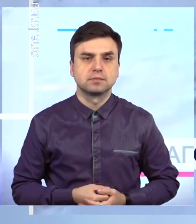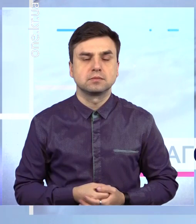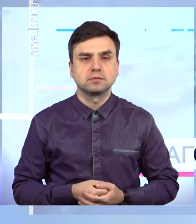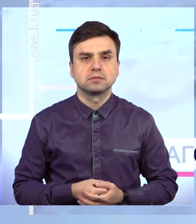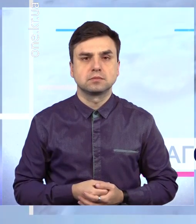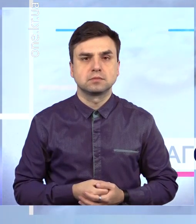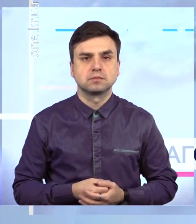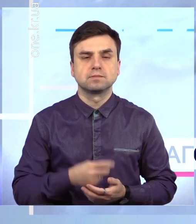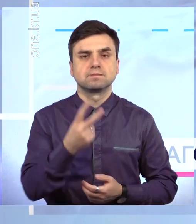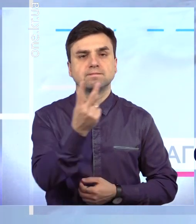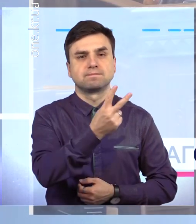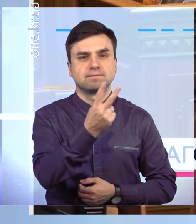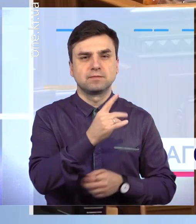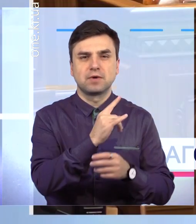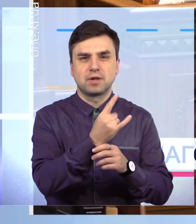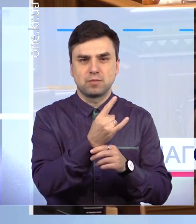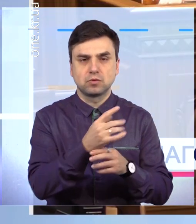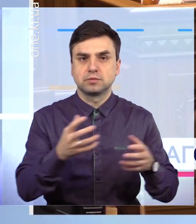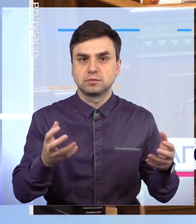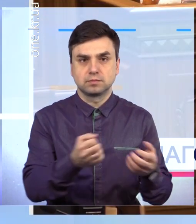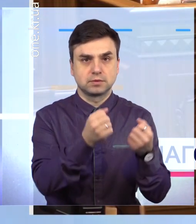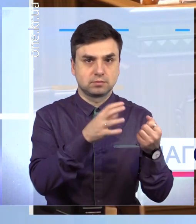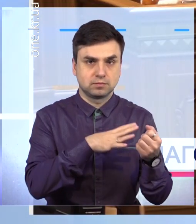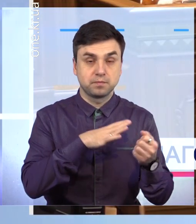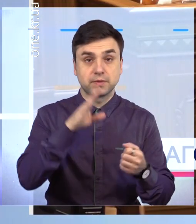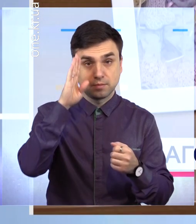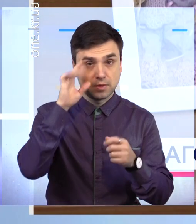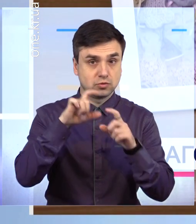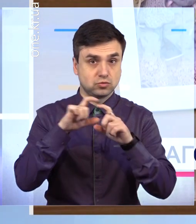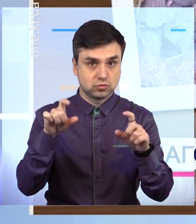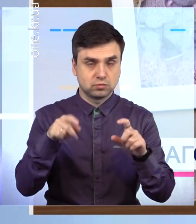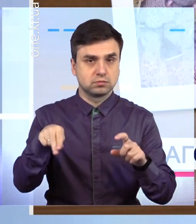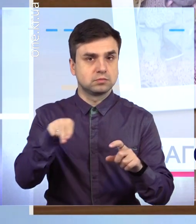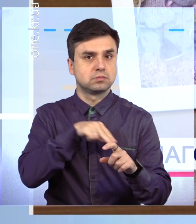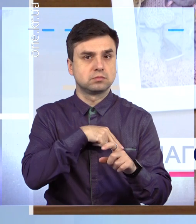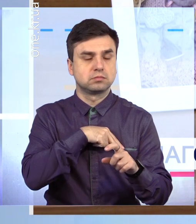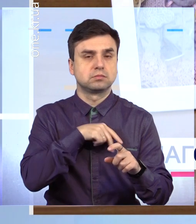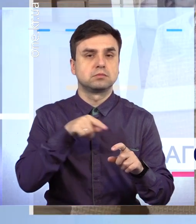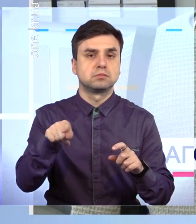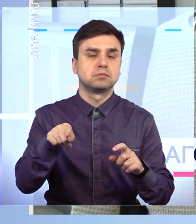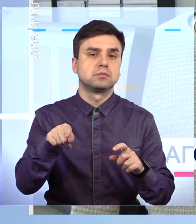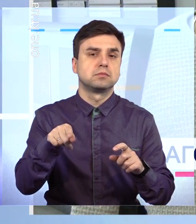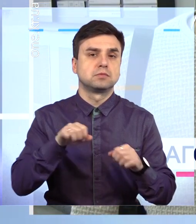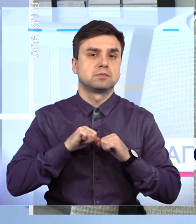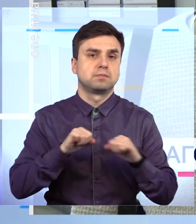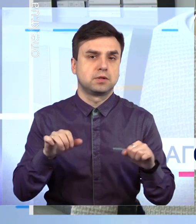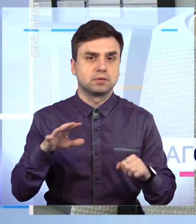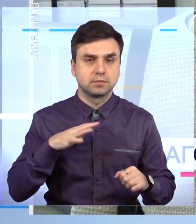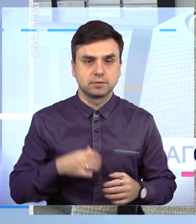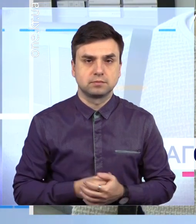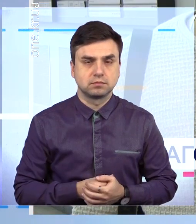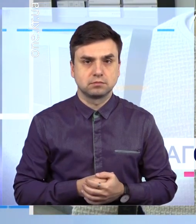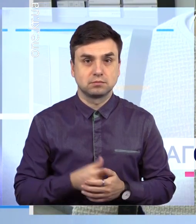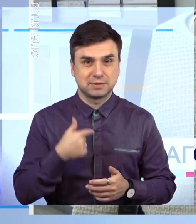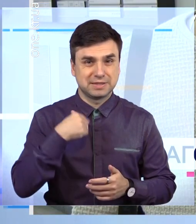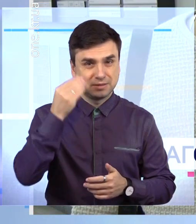Врятував двох хлопців, що тонули. Школяру вручили орден за заслуги перед містом третього ступеню. Я не вважаю, що це героїзм.